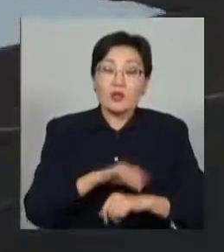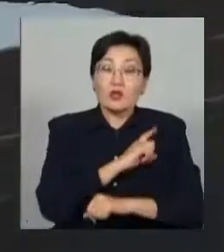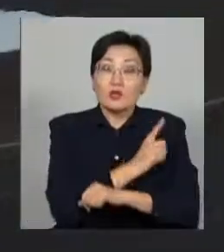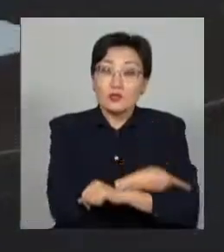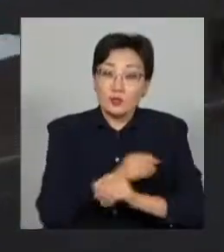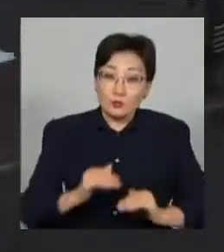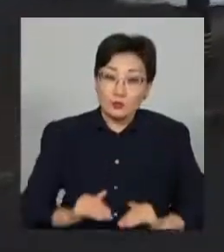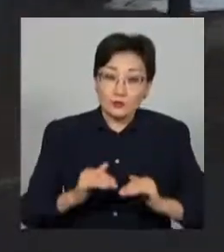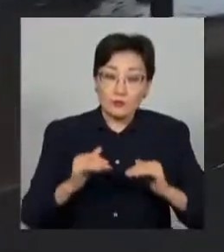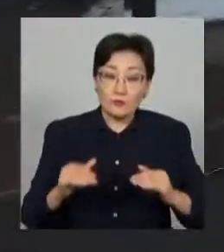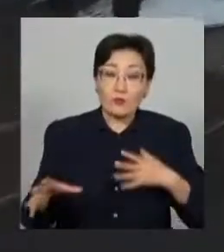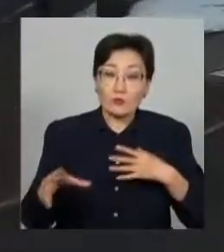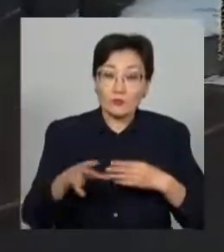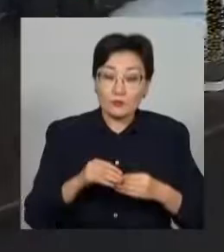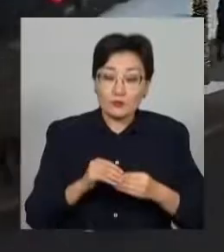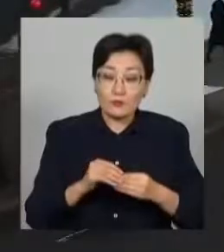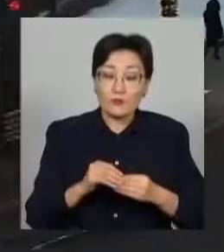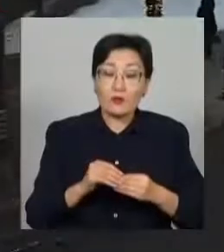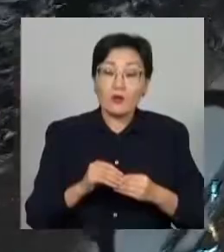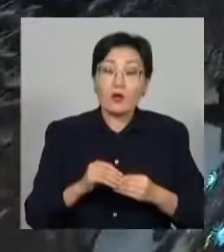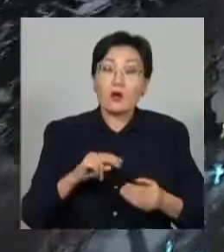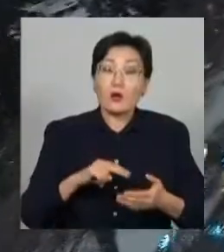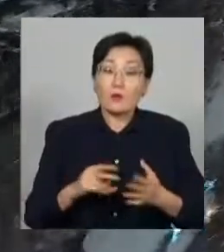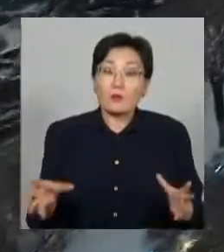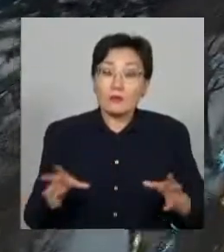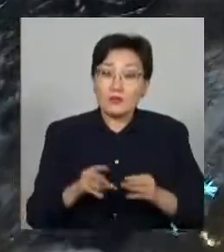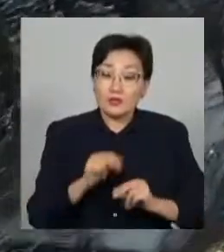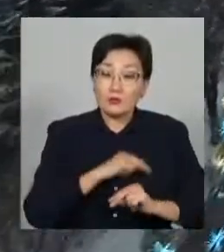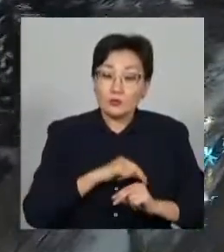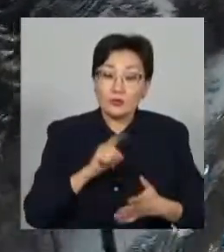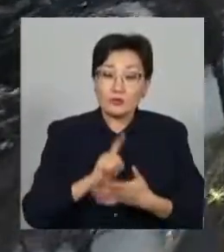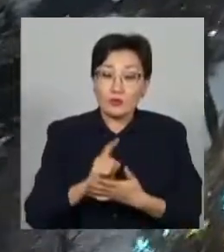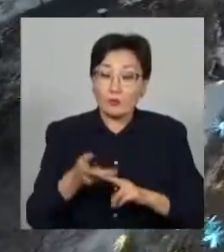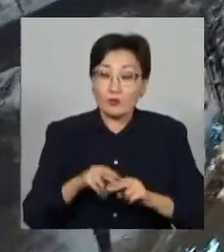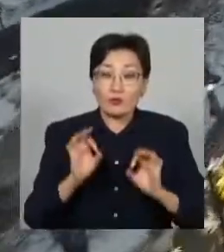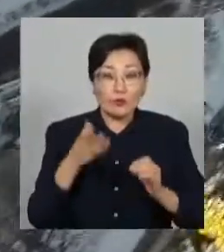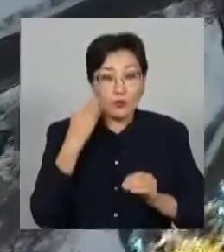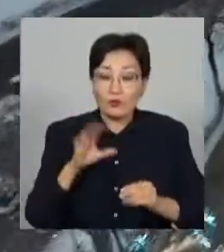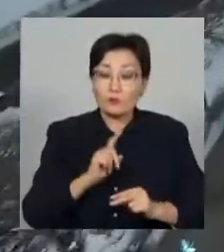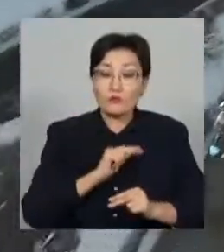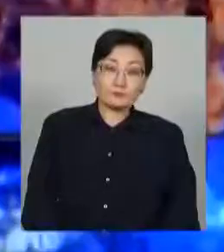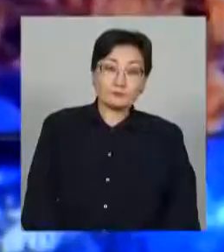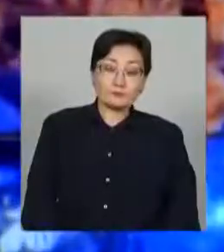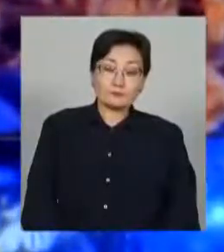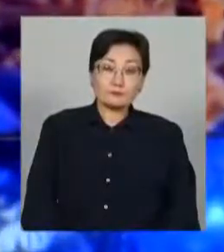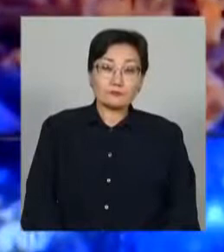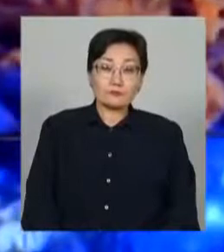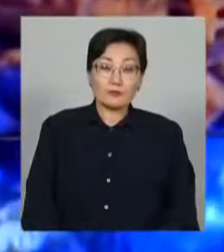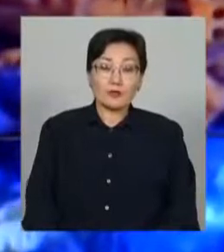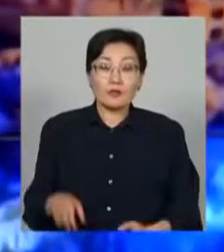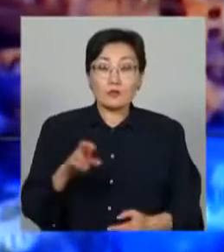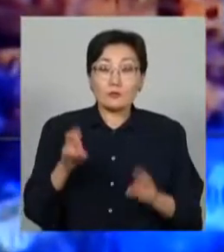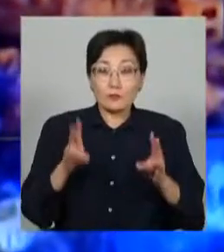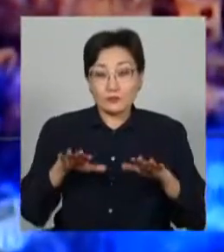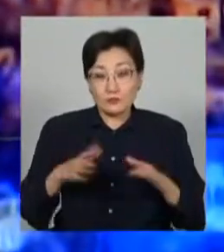әкімге сәттілік тіледі. Ұлағат Арғын, Мұрат Тайжанов, Сағынғали Мұңайтпасов, Алматы телеарнасы. Ал